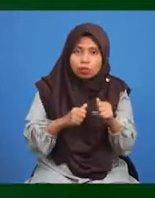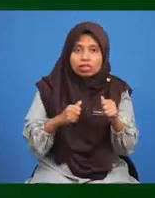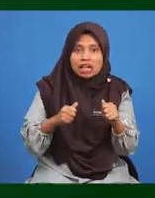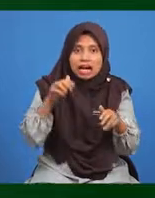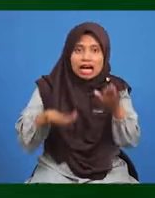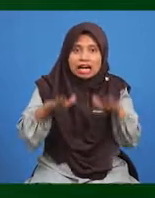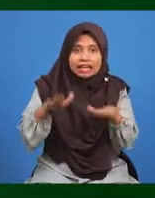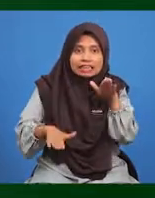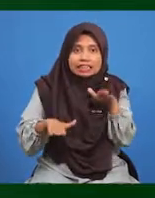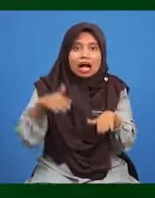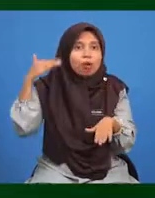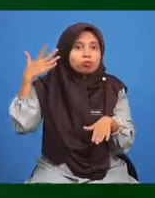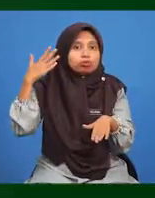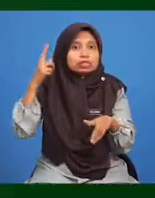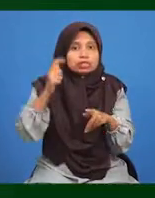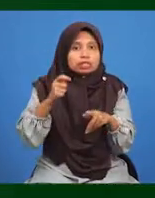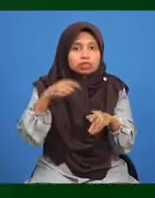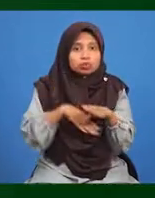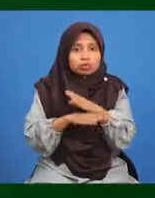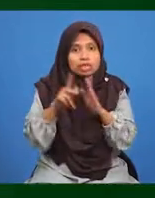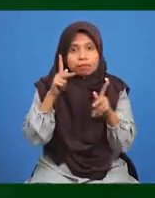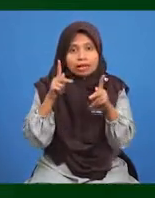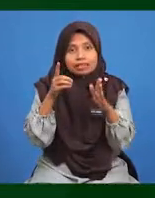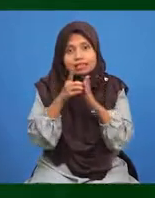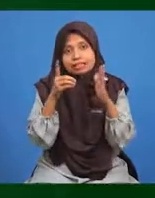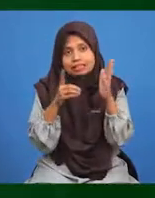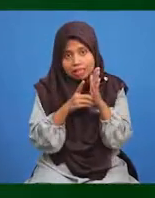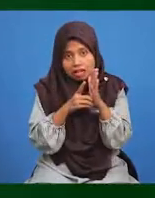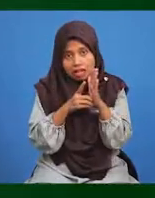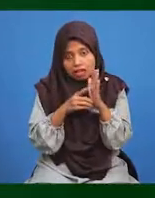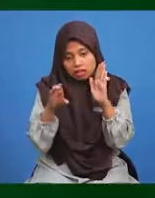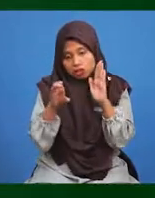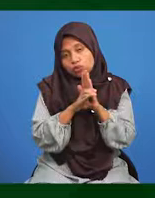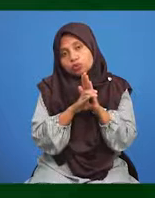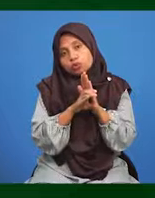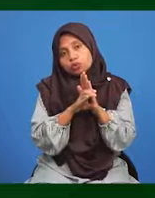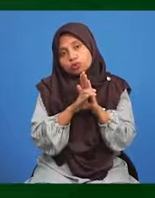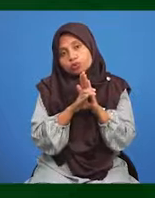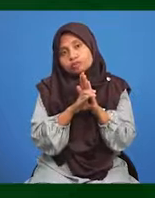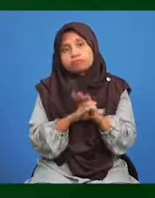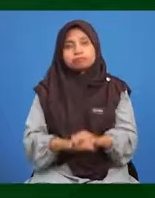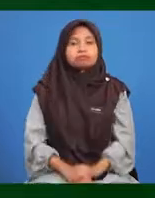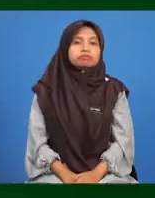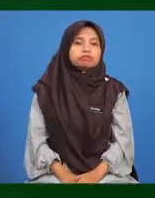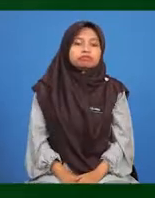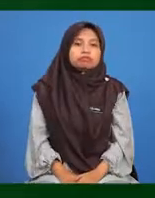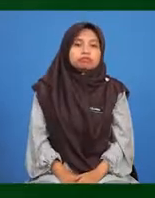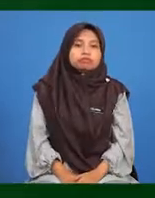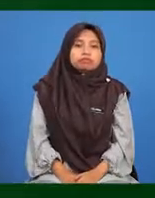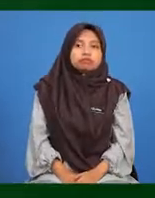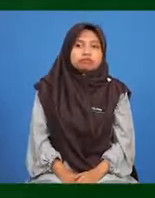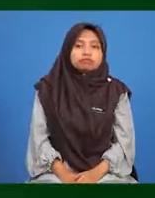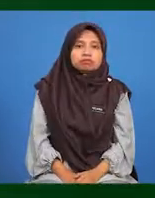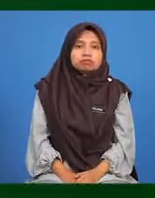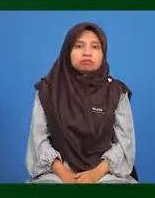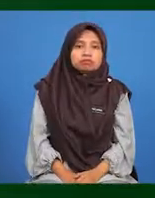tertentu dalam kata dasar. Mari kita lihat contoh-contoh kata ganda